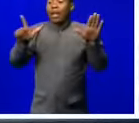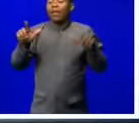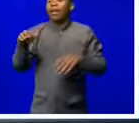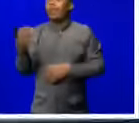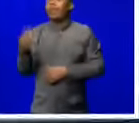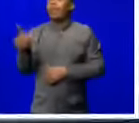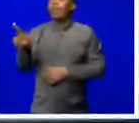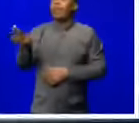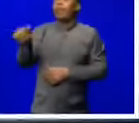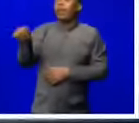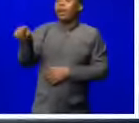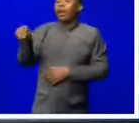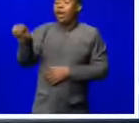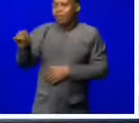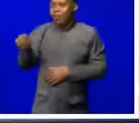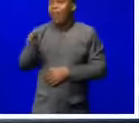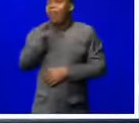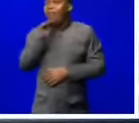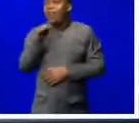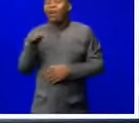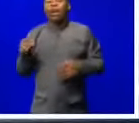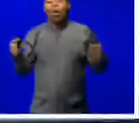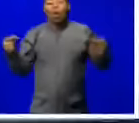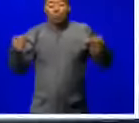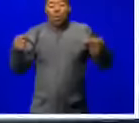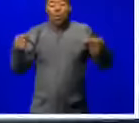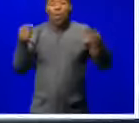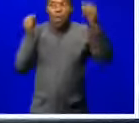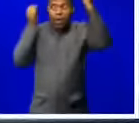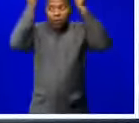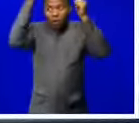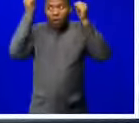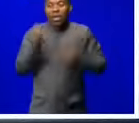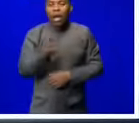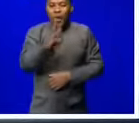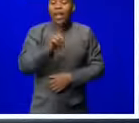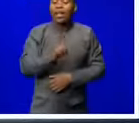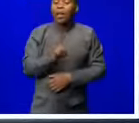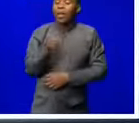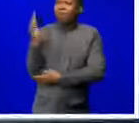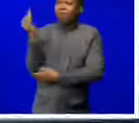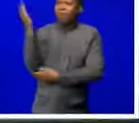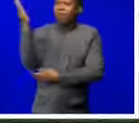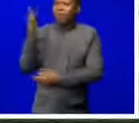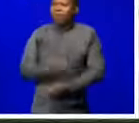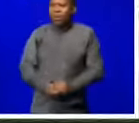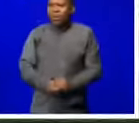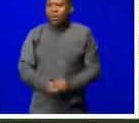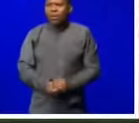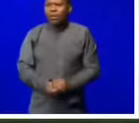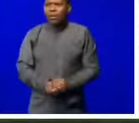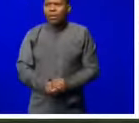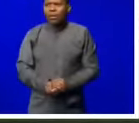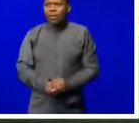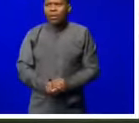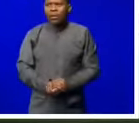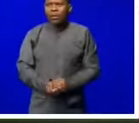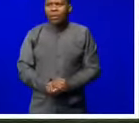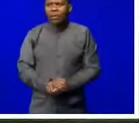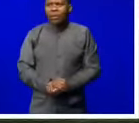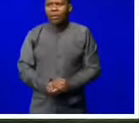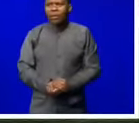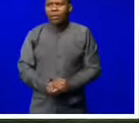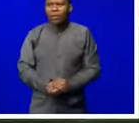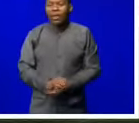sekuqala litawudlala noma licembu leYoung Buffaloes litadlala neSeven Dreams. Ase simuve yena Dlamini. Nice ta ubuyela phansi